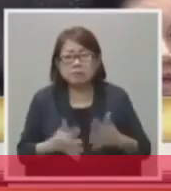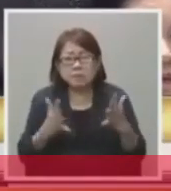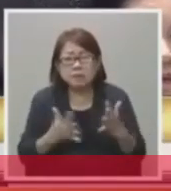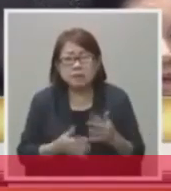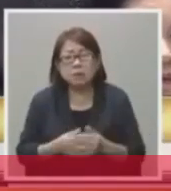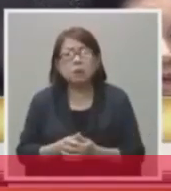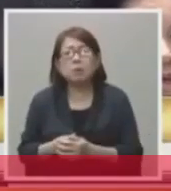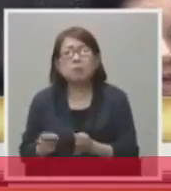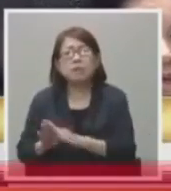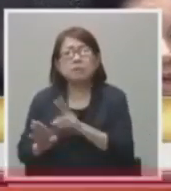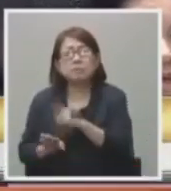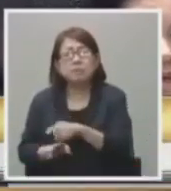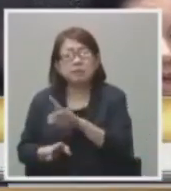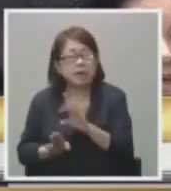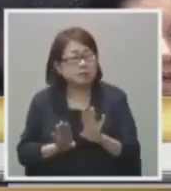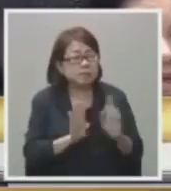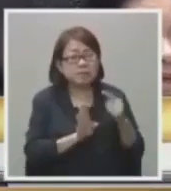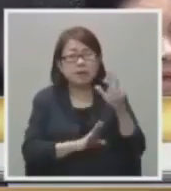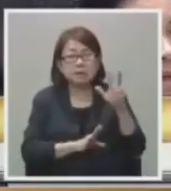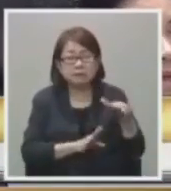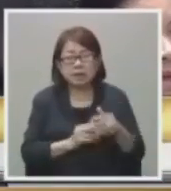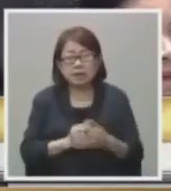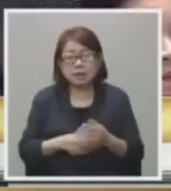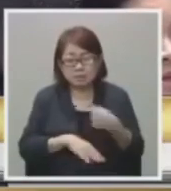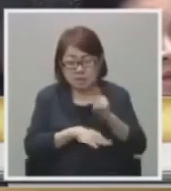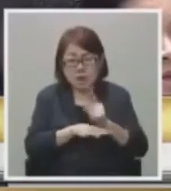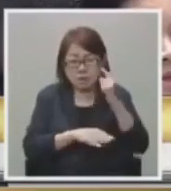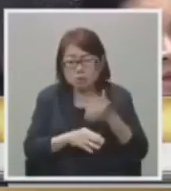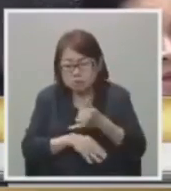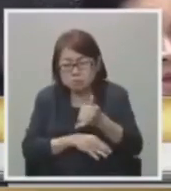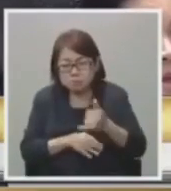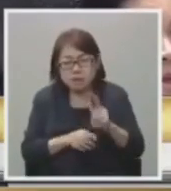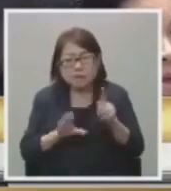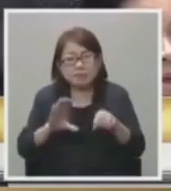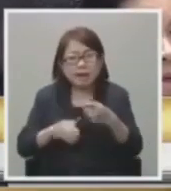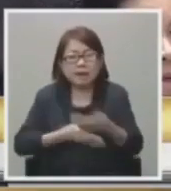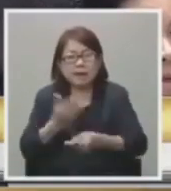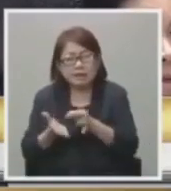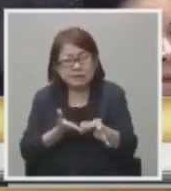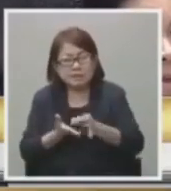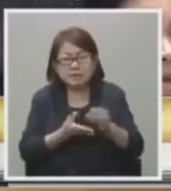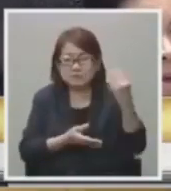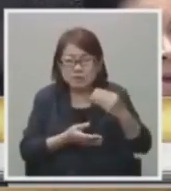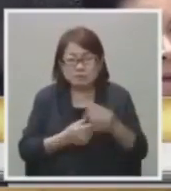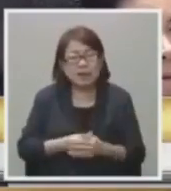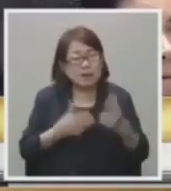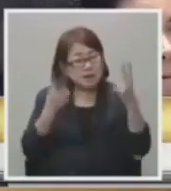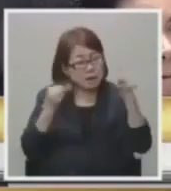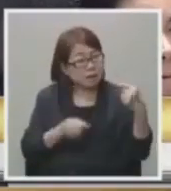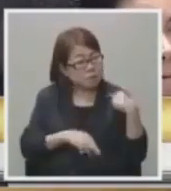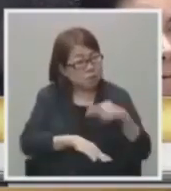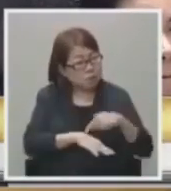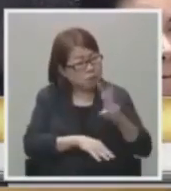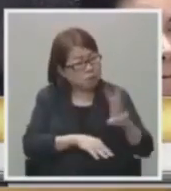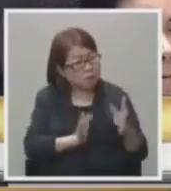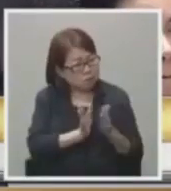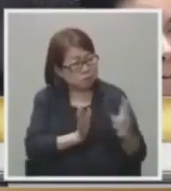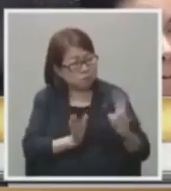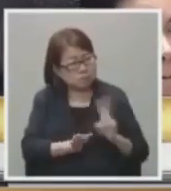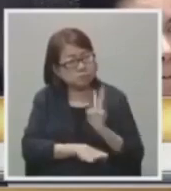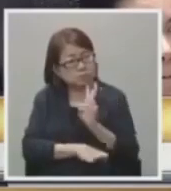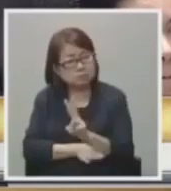านครับท่านประธานเดินตลาดบ่อยผมทราบท่านนายกครับมีเวลาไปตลาดกับผมไหมครับไปกัน2